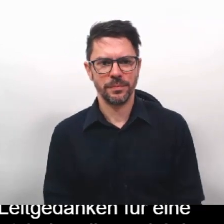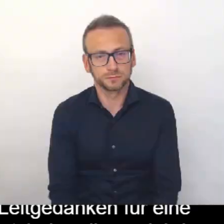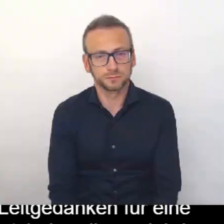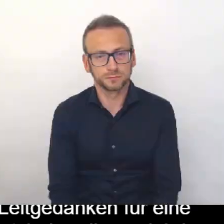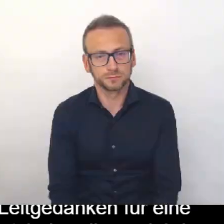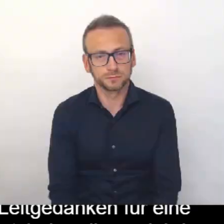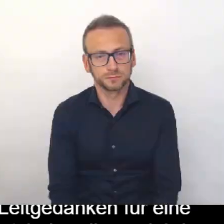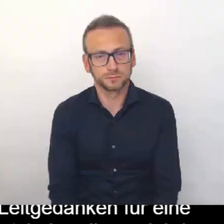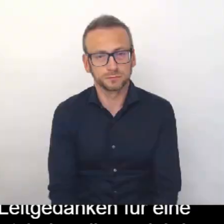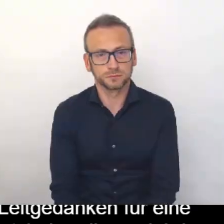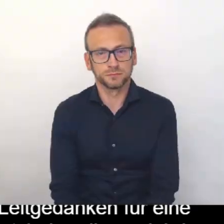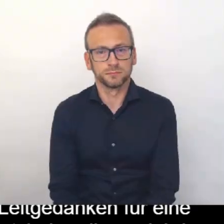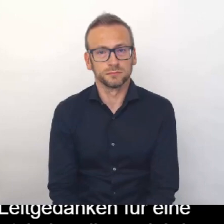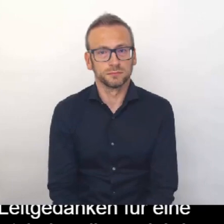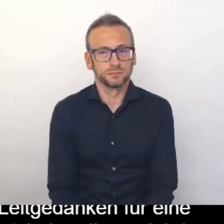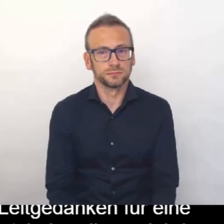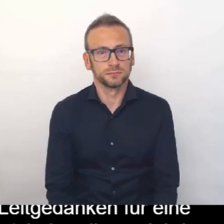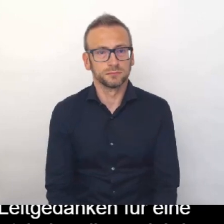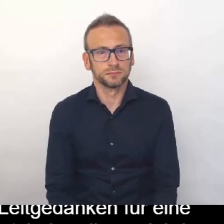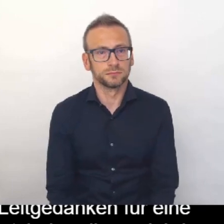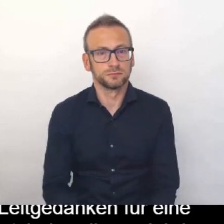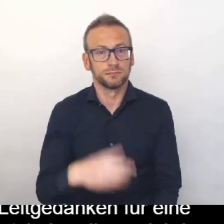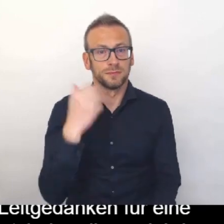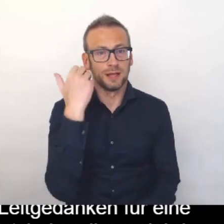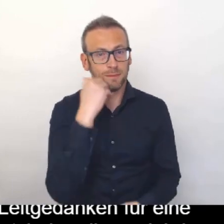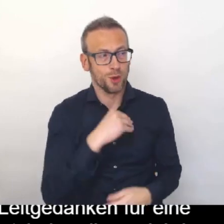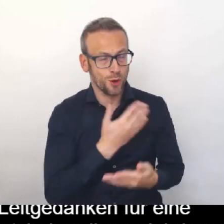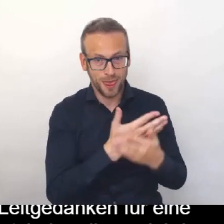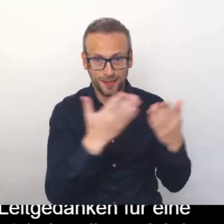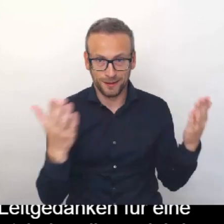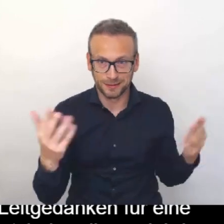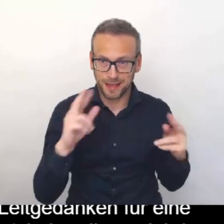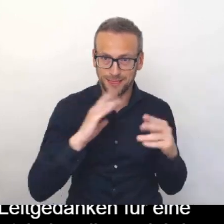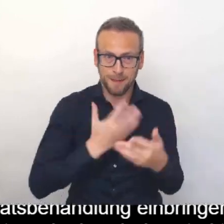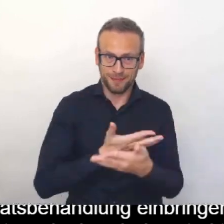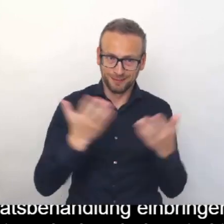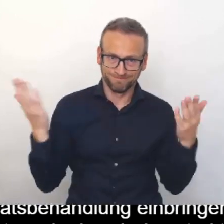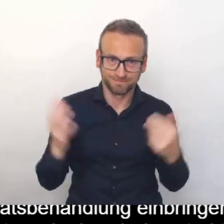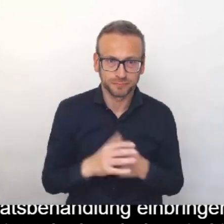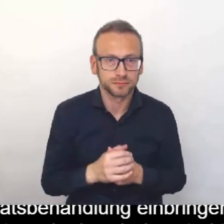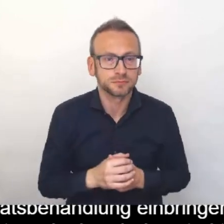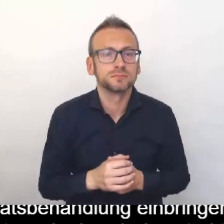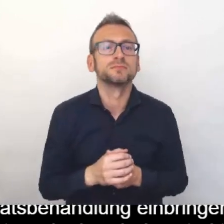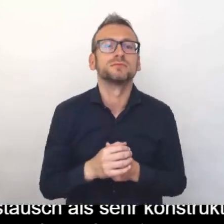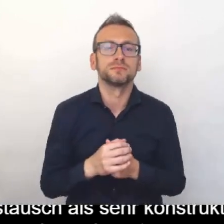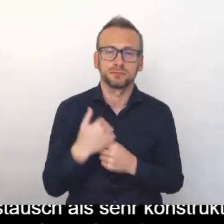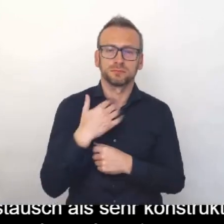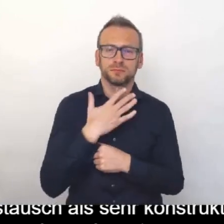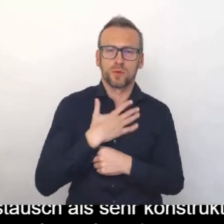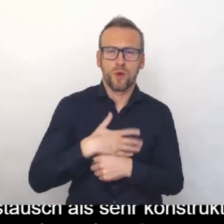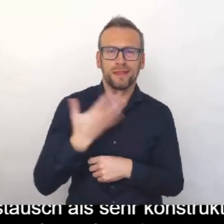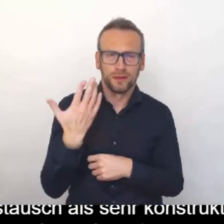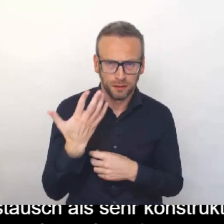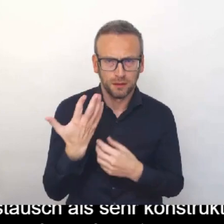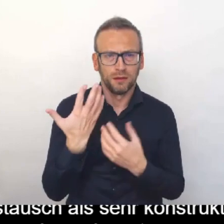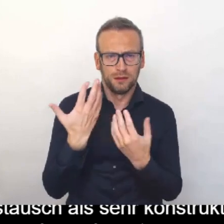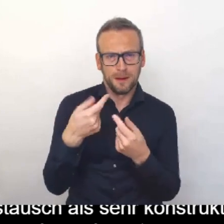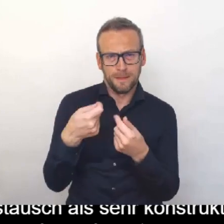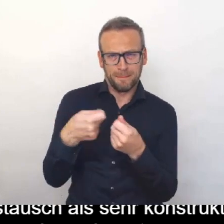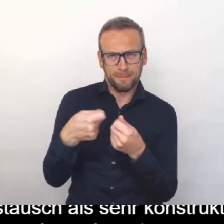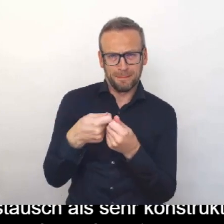und darauf werden wir hinarbeiten. Mit der Hightech-Agenda Bayern wurde dafür ein großer Aufschlag